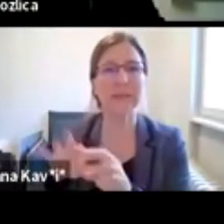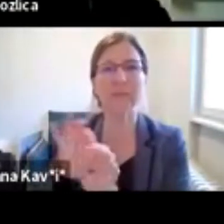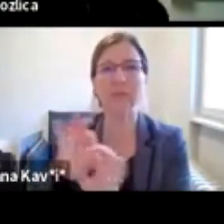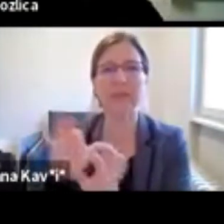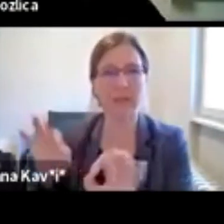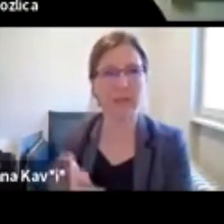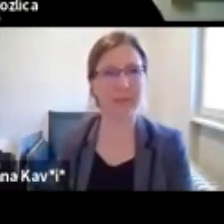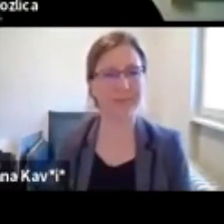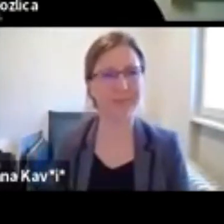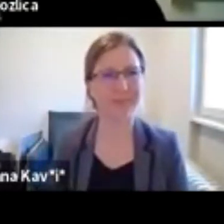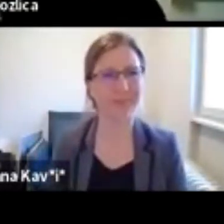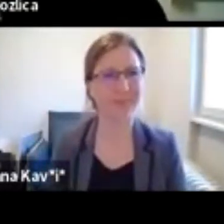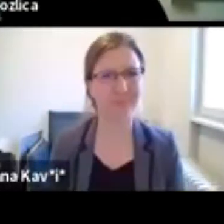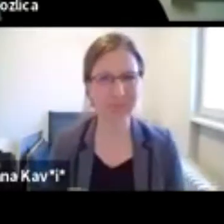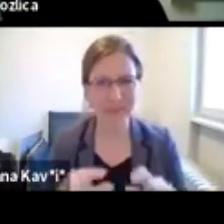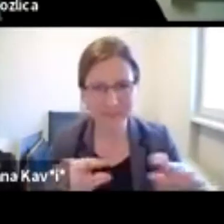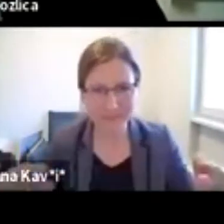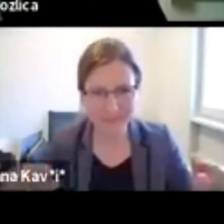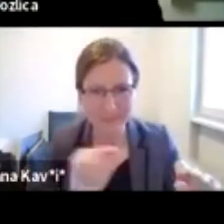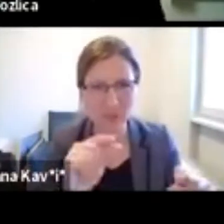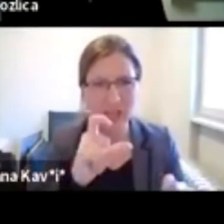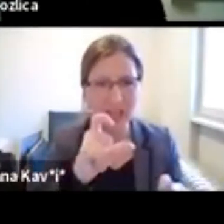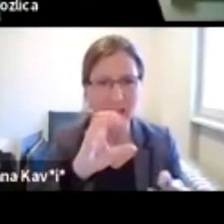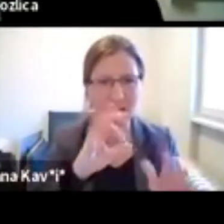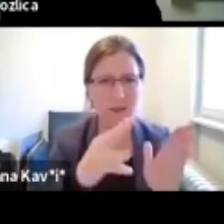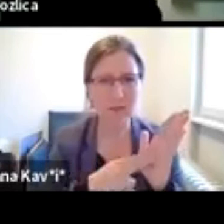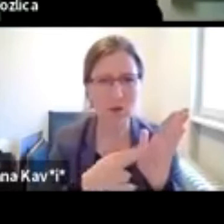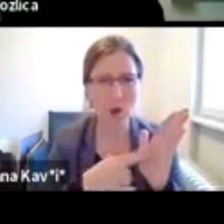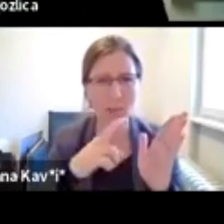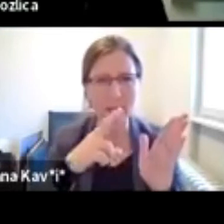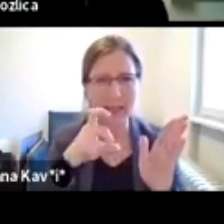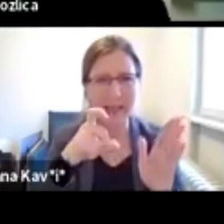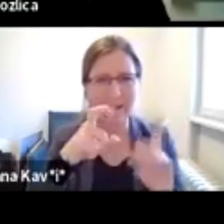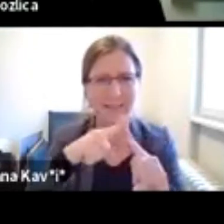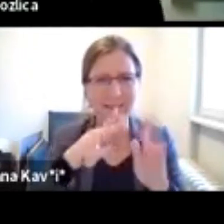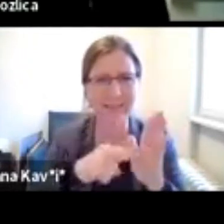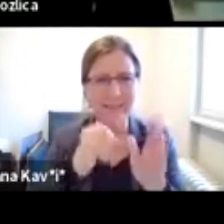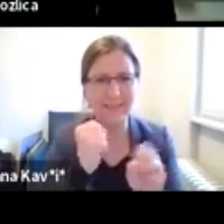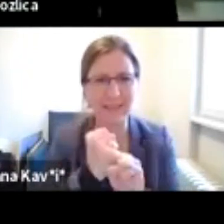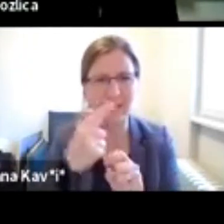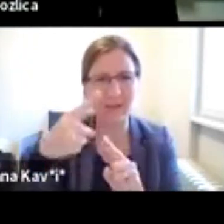Connecting. Tu cijelo vrijeme piše connecting. Tu je ovdje da će ona pokušava se koliko mi se čini.